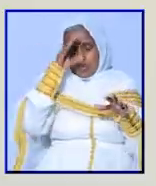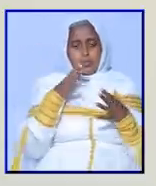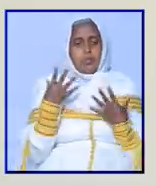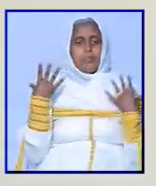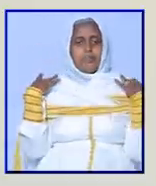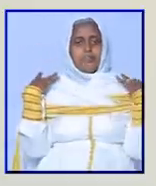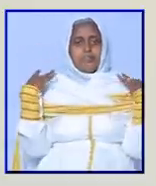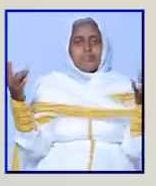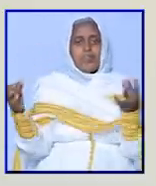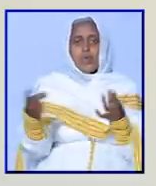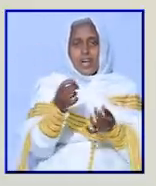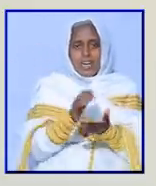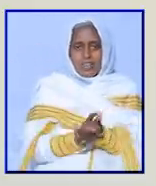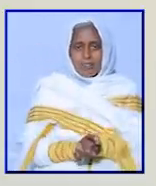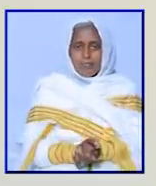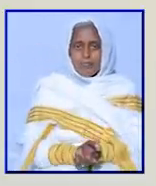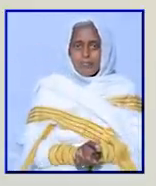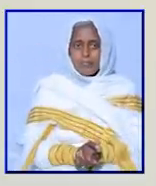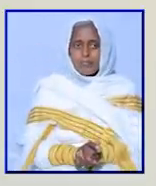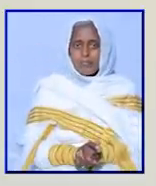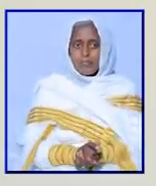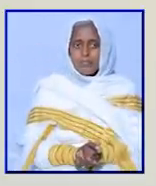ሰውየው ደና ይሆናል ይድናል